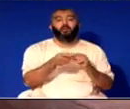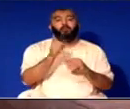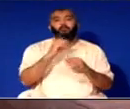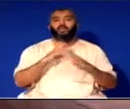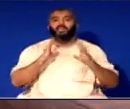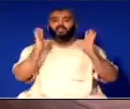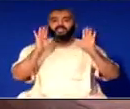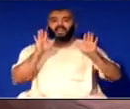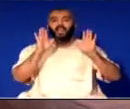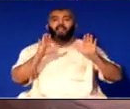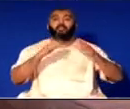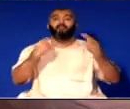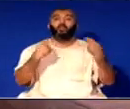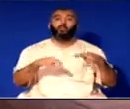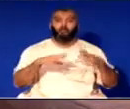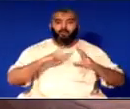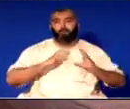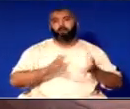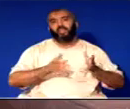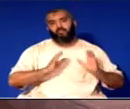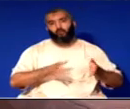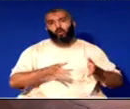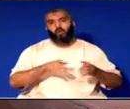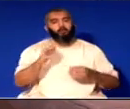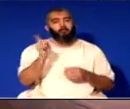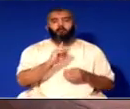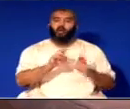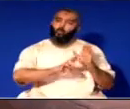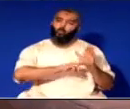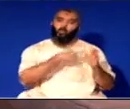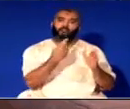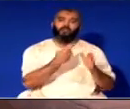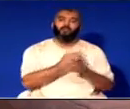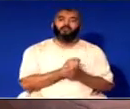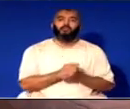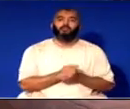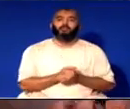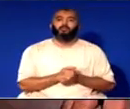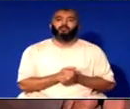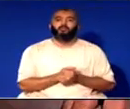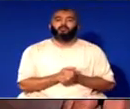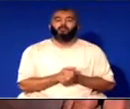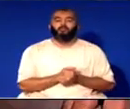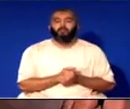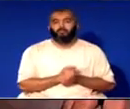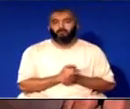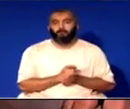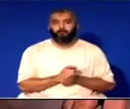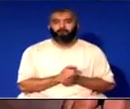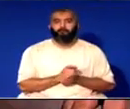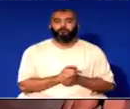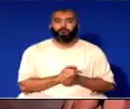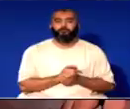احنا نافله تقضى. اللهم عندنا فقط هي الراغبه على الفجر اذا طلعت علينا الشمس نصلوها، اما باقي النوافل ما عندناش فيها